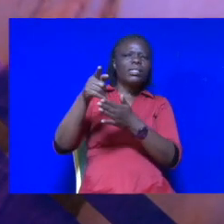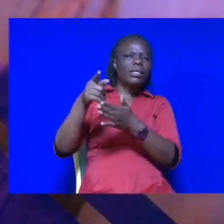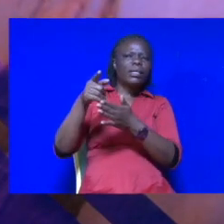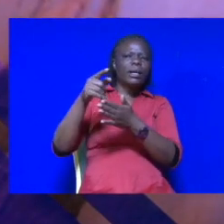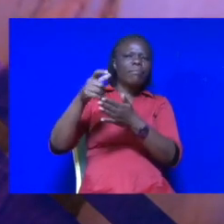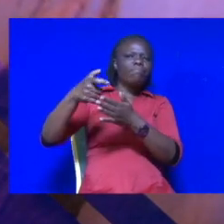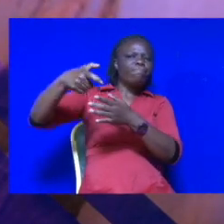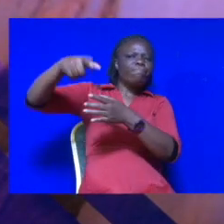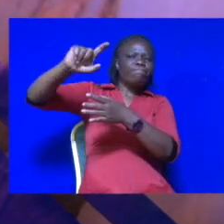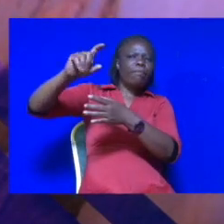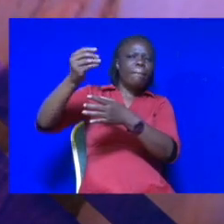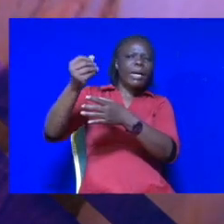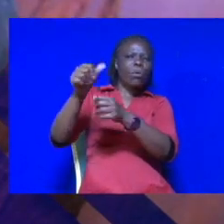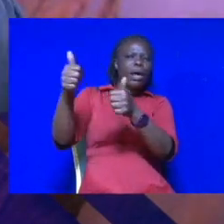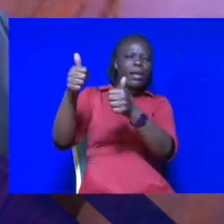hakikutokea?